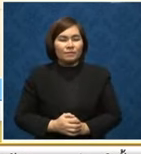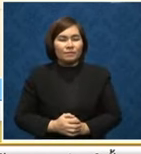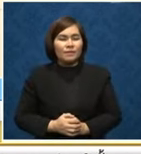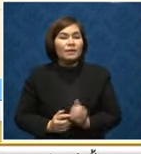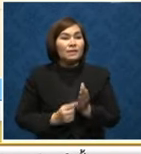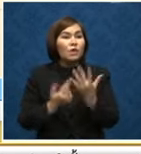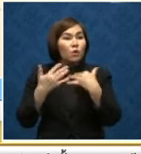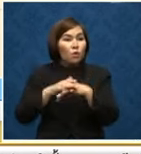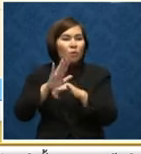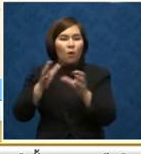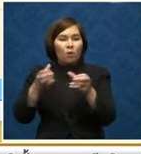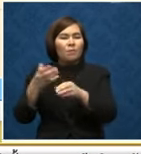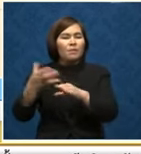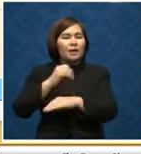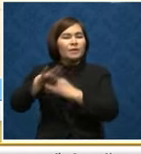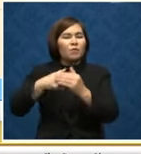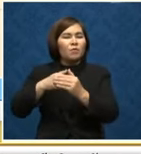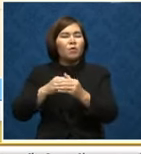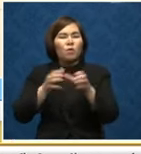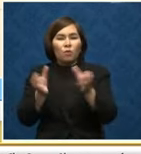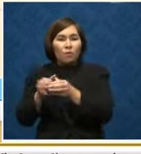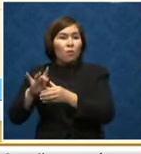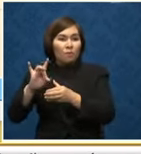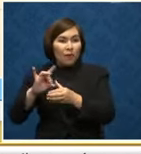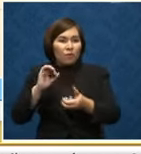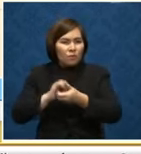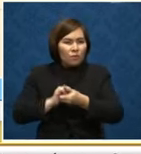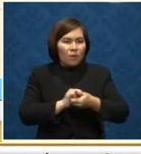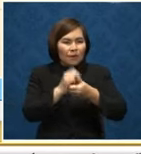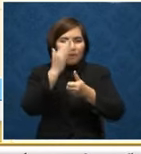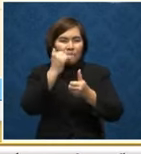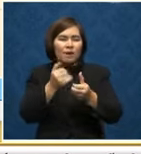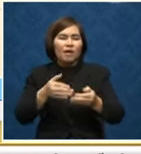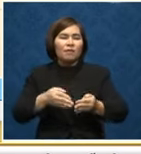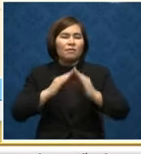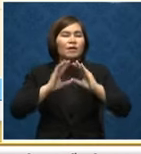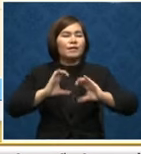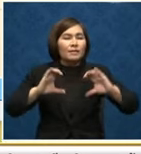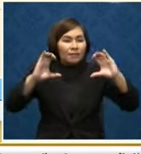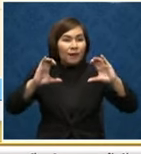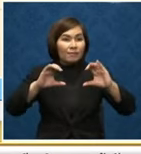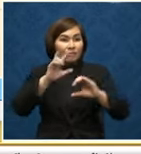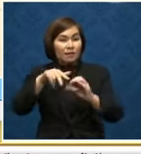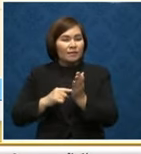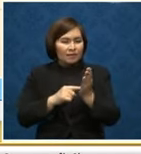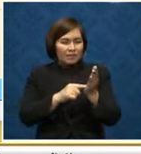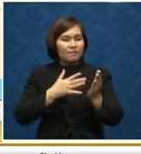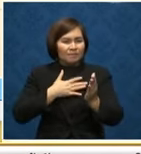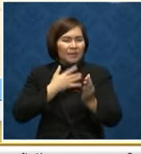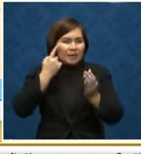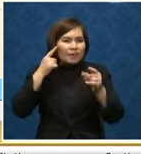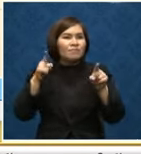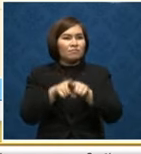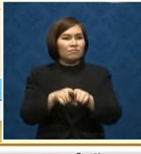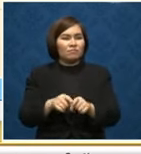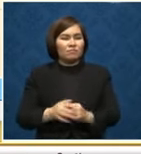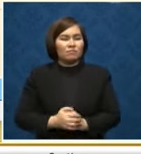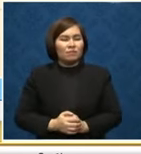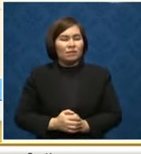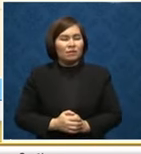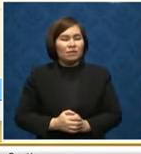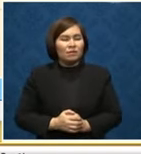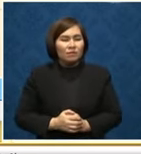ของ8พรรคร่วมที่เราเดินหน้ากำลังจะจัดตั้งรัฐบาลเห็นชอบกับข้อเสนอของพรรคเพื่อไทยโดยคุณจุลพันธ์อมรนิวัฒน์และอีกเพื่อนอีก